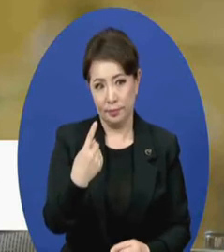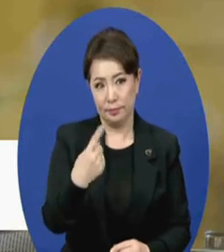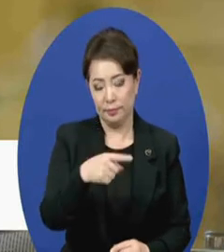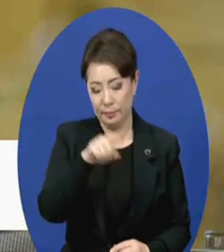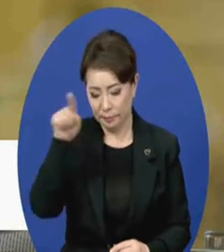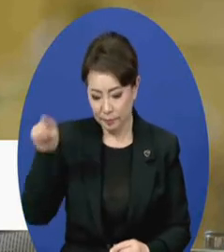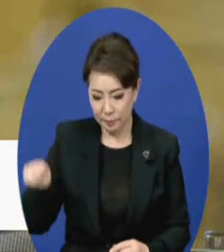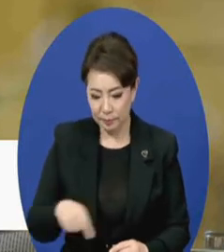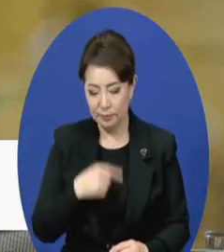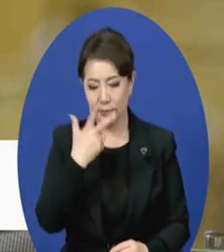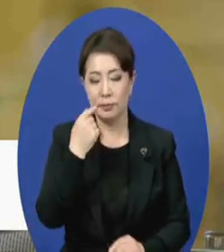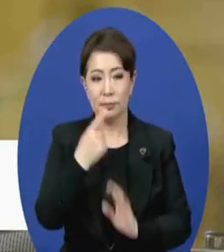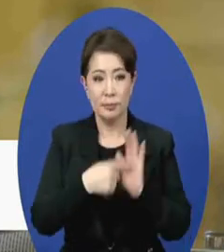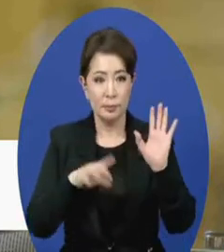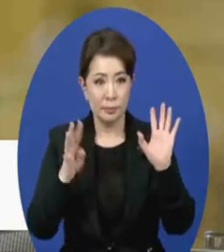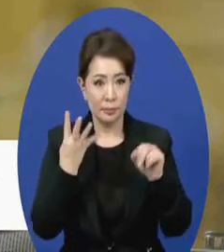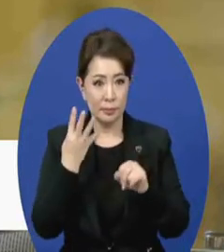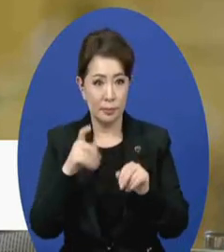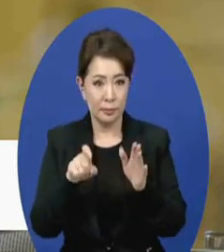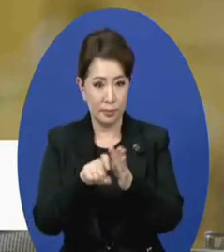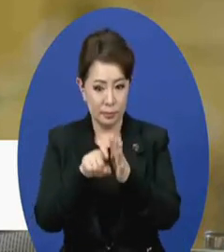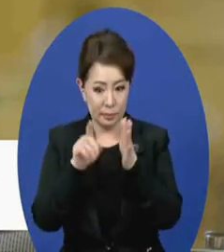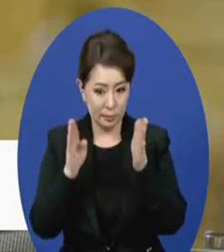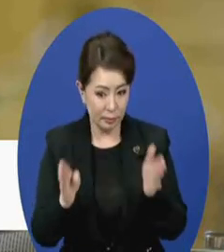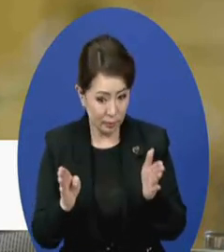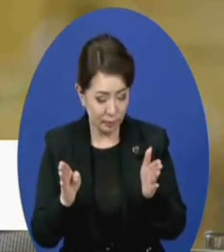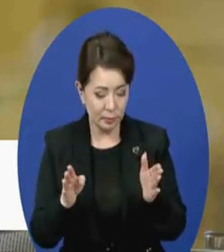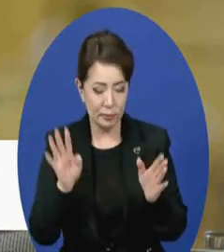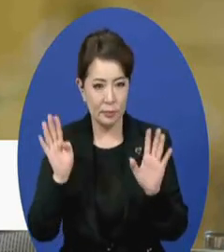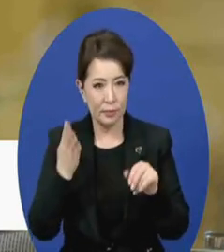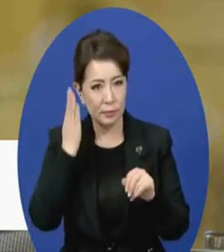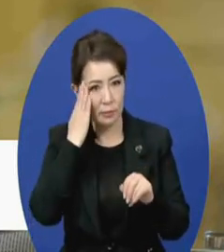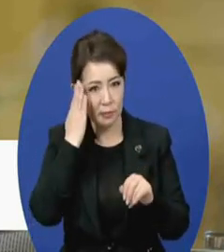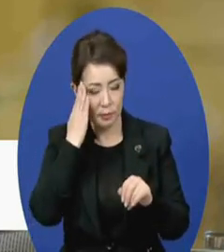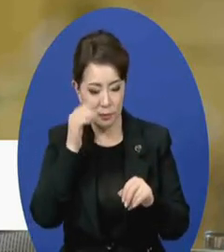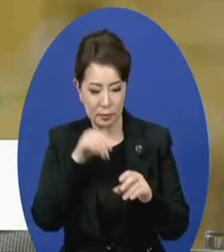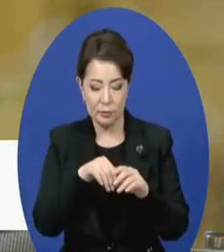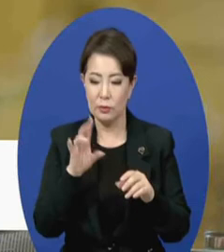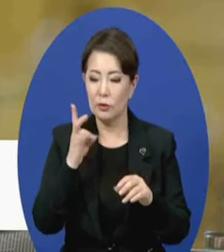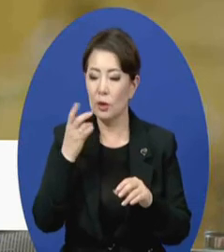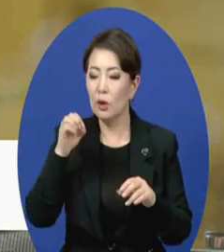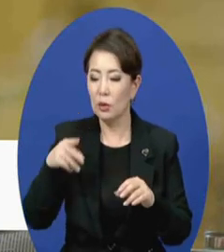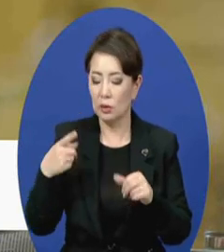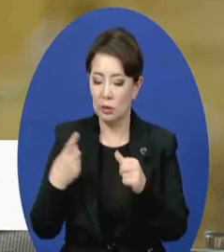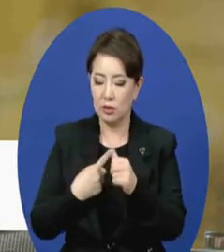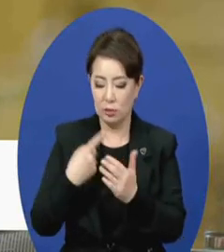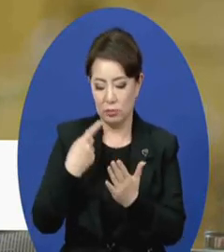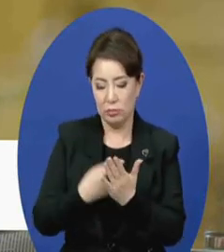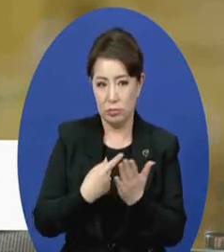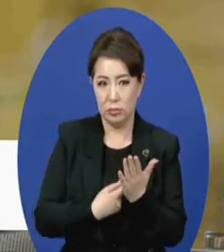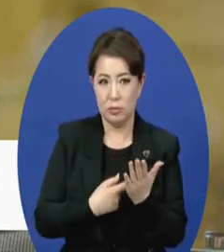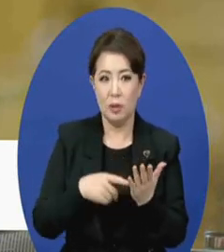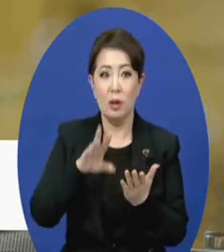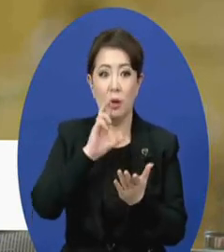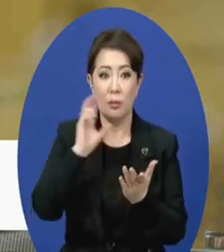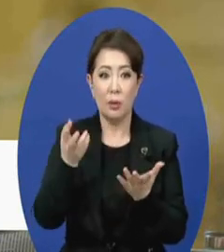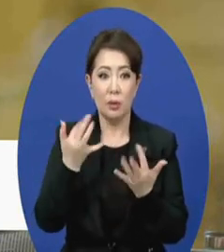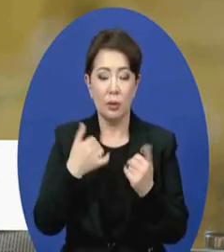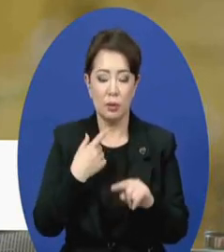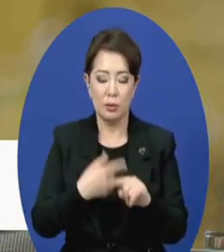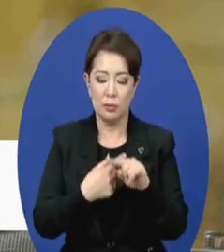сарын 14-ний хооронд 14 хоногийн дотор нөөт төлөвчөөр бүртгүүлсэн аж ахуй нэгжүүдийн тоо